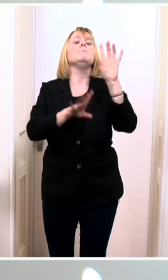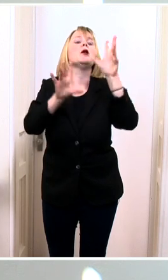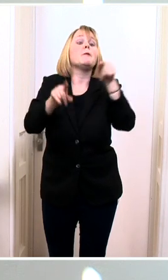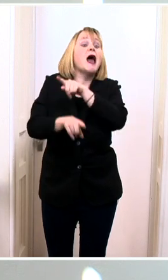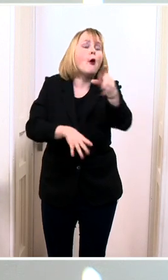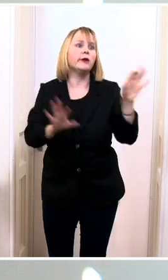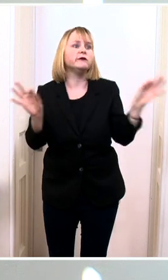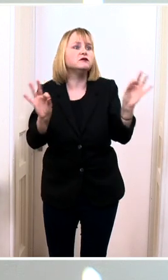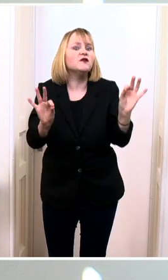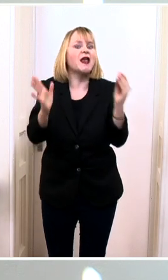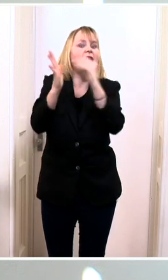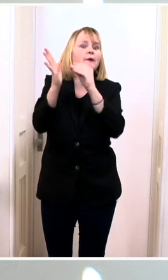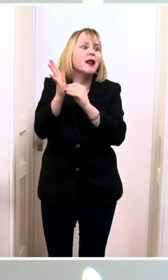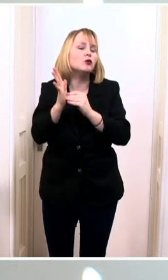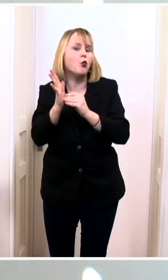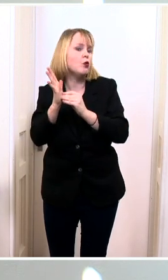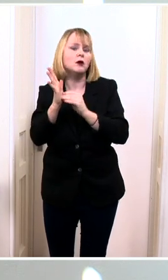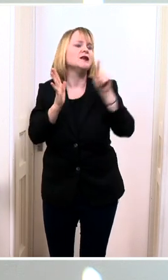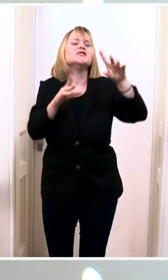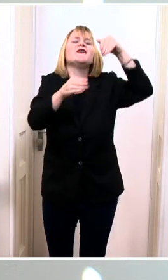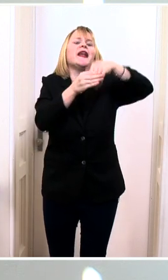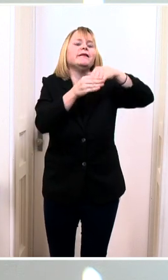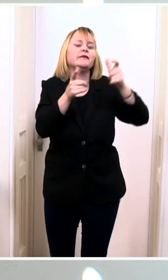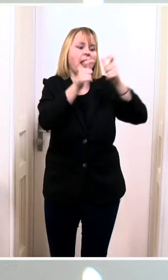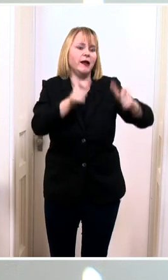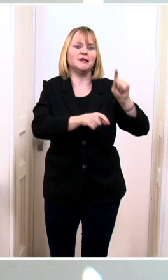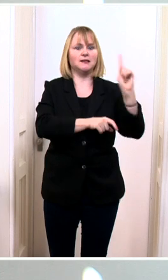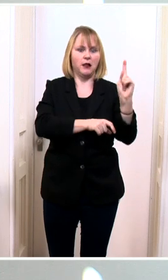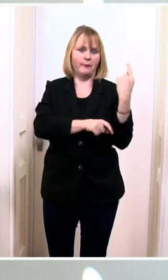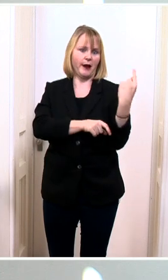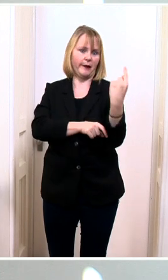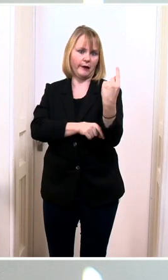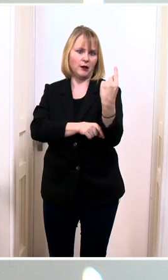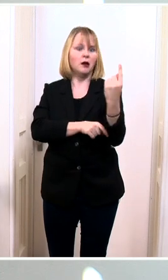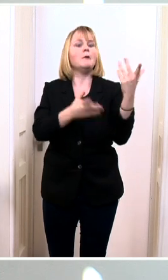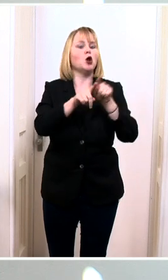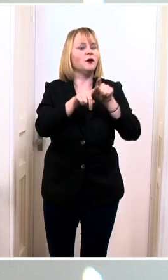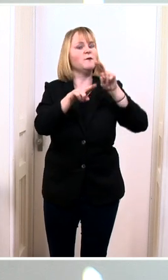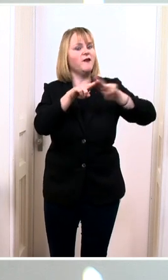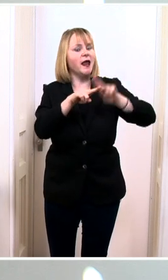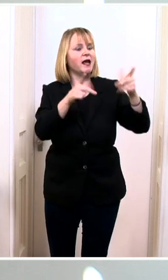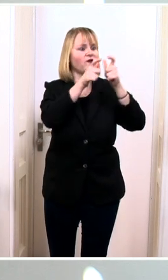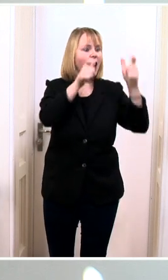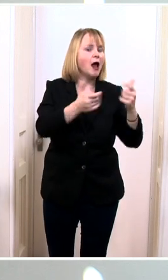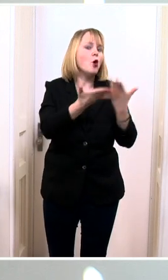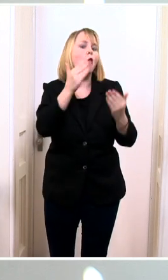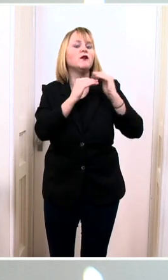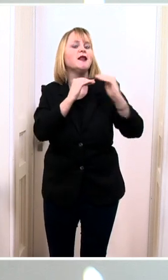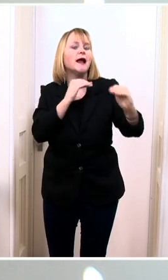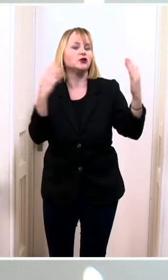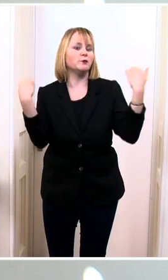von außen, sondern das wird intern organisiert, also durch die Pflegeheime selbst, das Landesspital oder auch